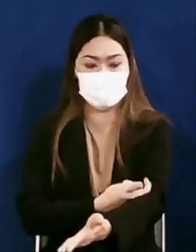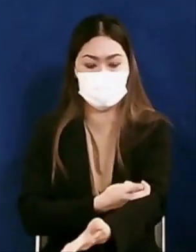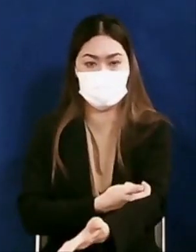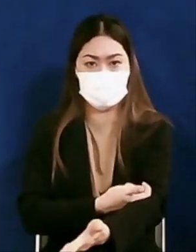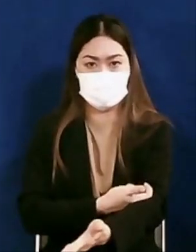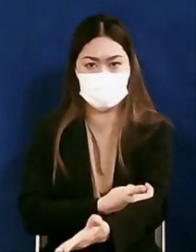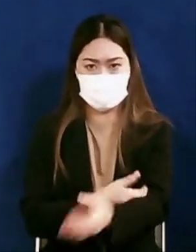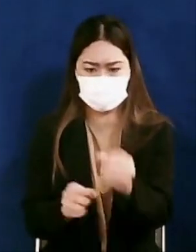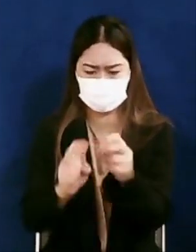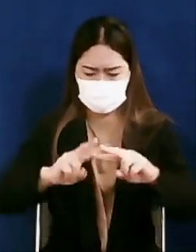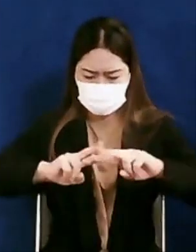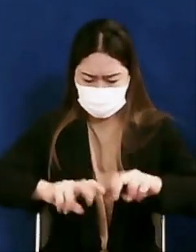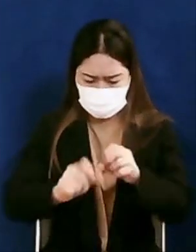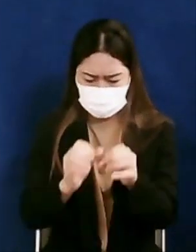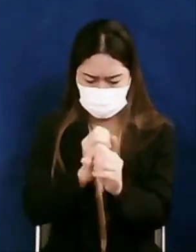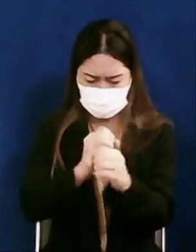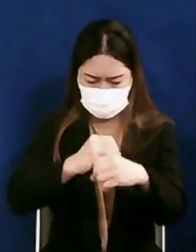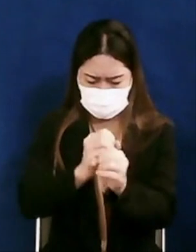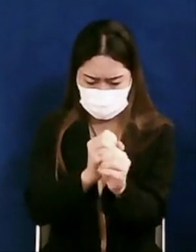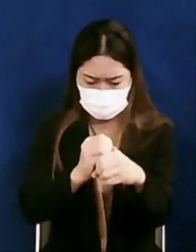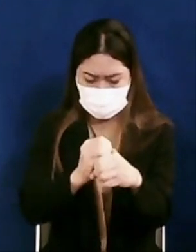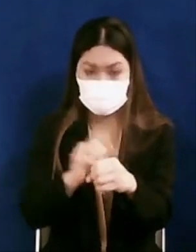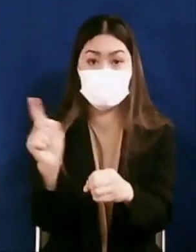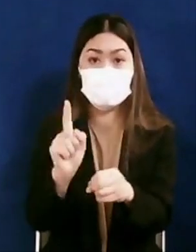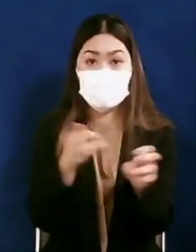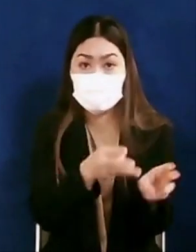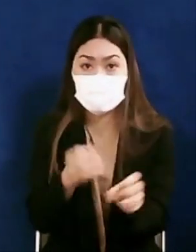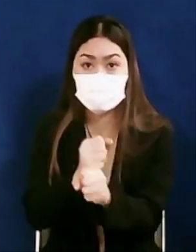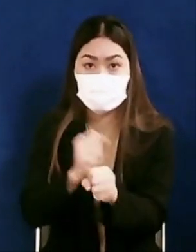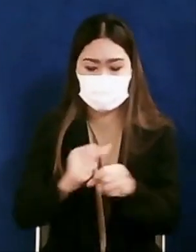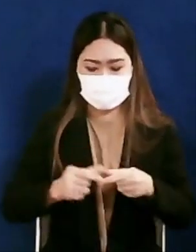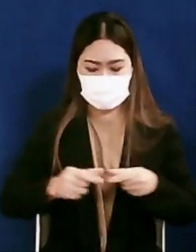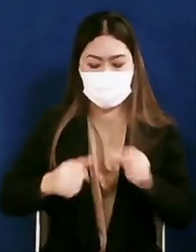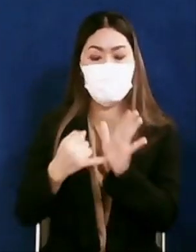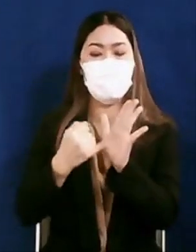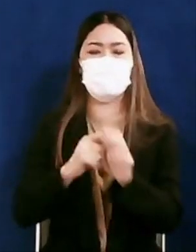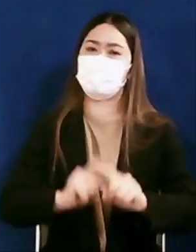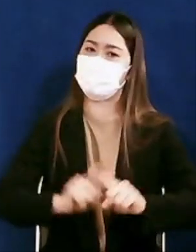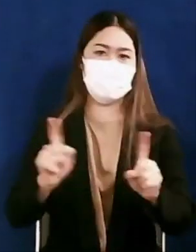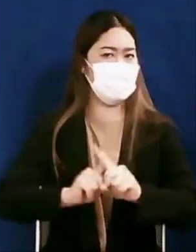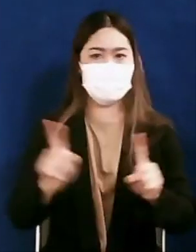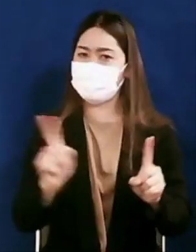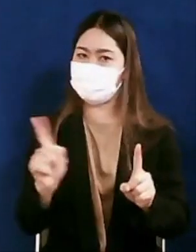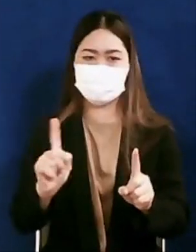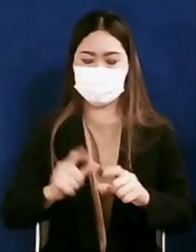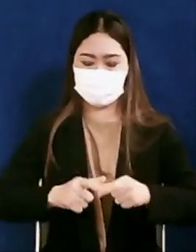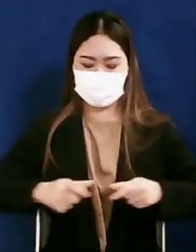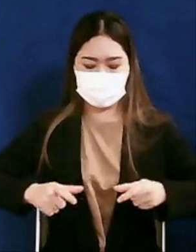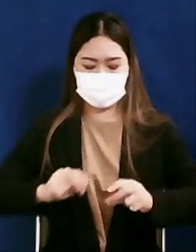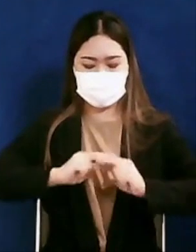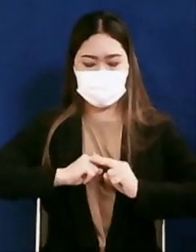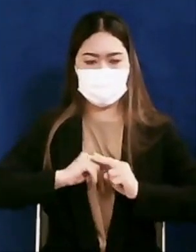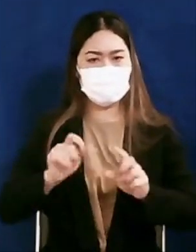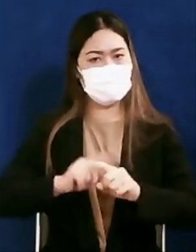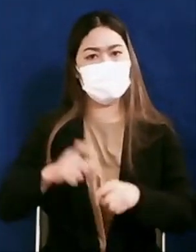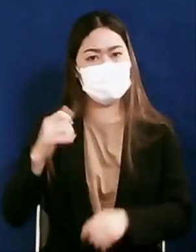เอามาตรวจด้วยเครื่องนะครับอันนี้ไม่ได้เป็นการตรวจด้วยชุดตรวจง่ายหรือแอนติบอดีเทสคิดนะครับเป็นการ